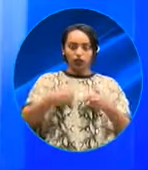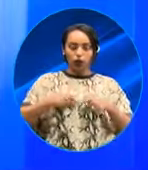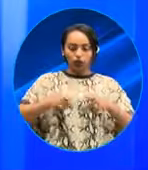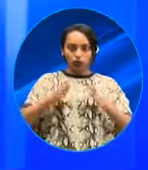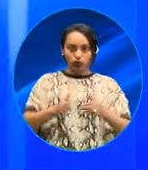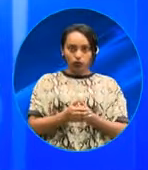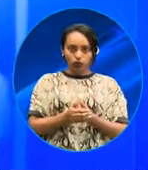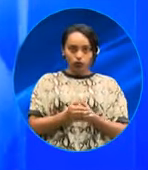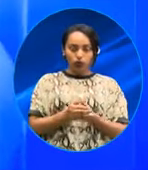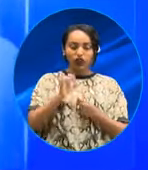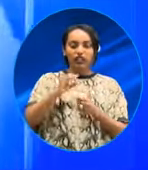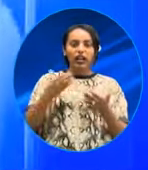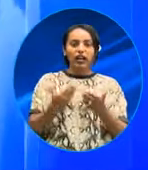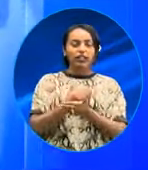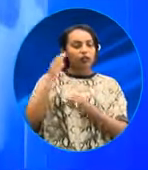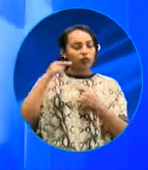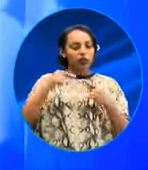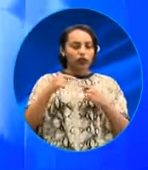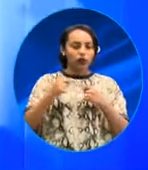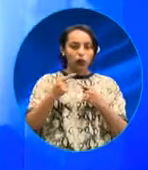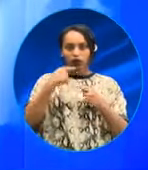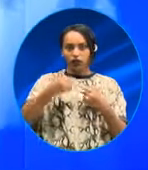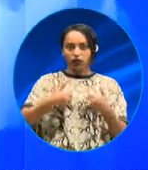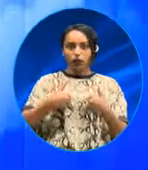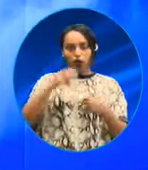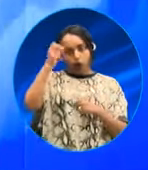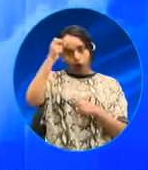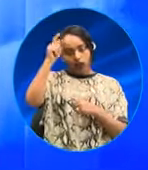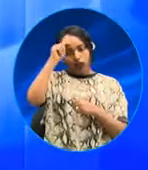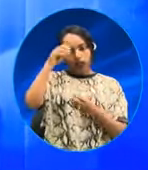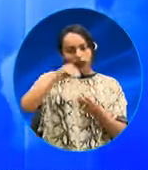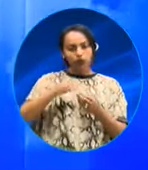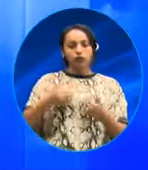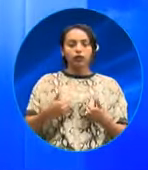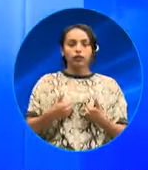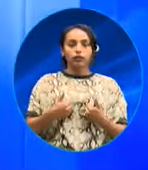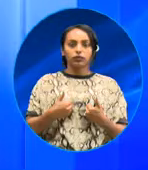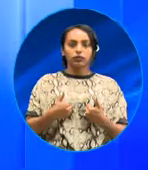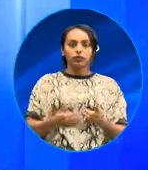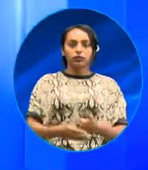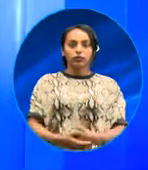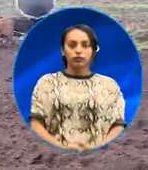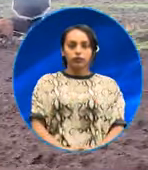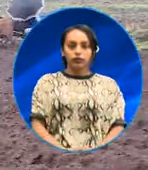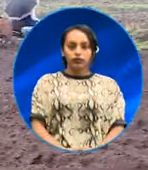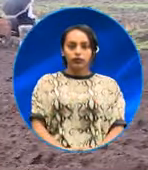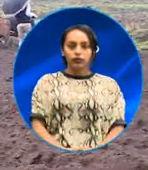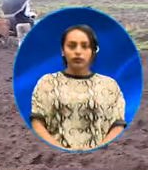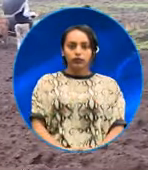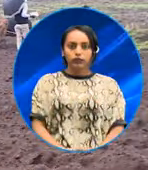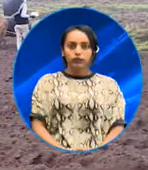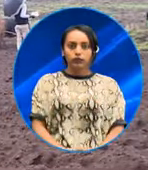አርሶ አደሮቹ ለአዲስ ሚዲያ ኔትወርክ ተናግረዋል። ወገን ታከለ ተጨማሪ አለው።